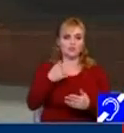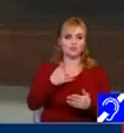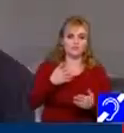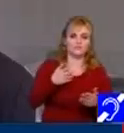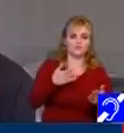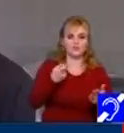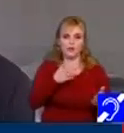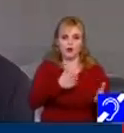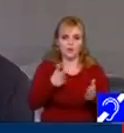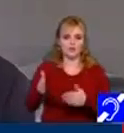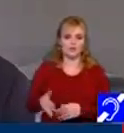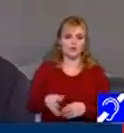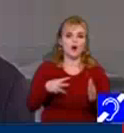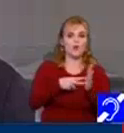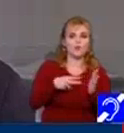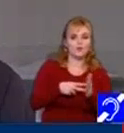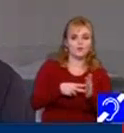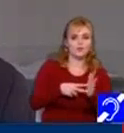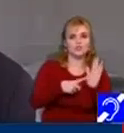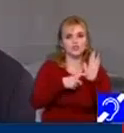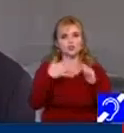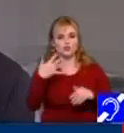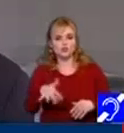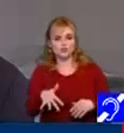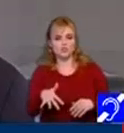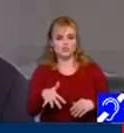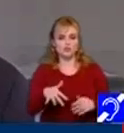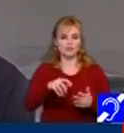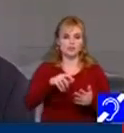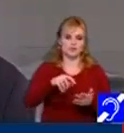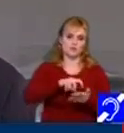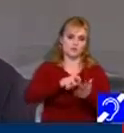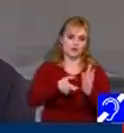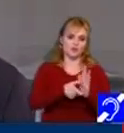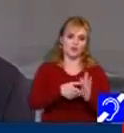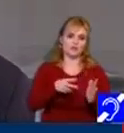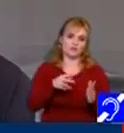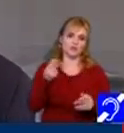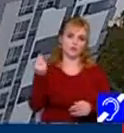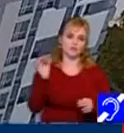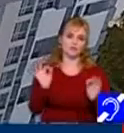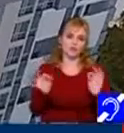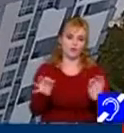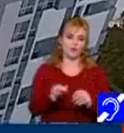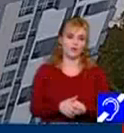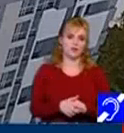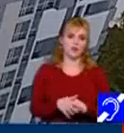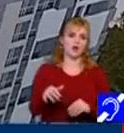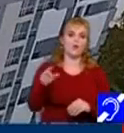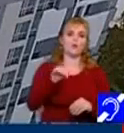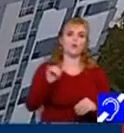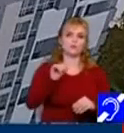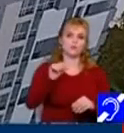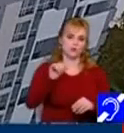una mai stabilă. Eu cred că un preț de 650 este un preț cât de cât rezonabil, nu ar fi să se oprească